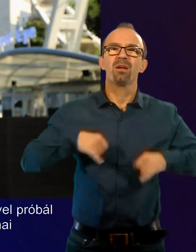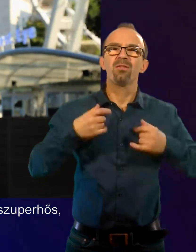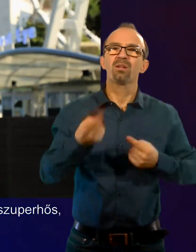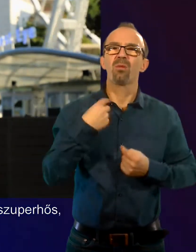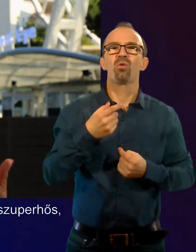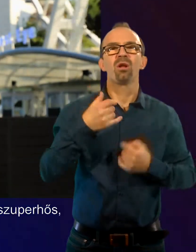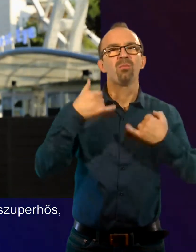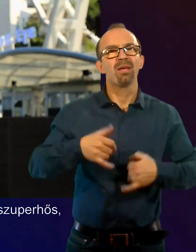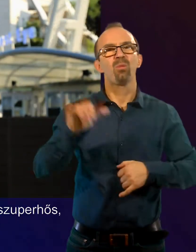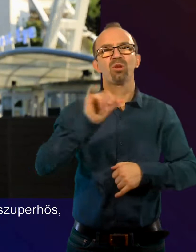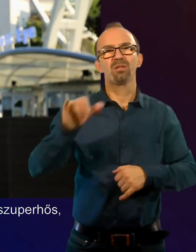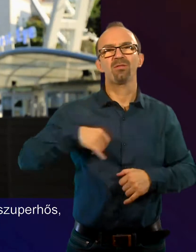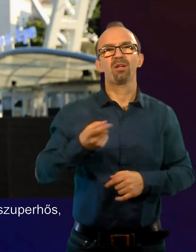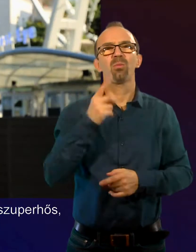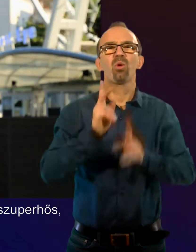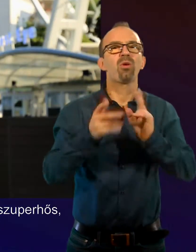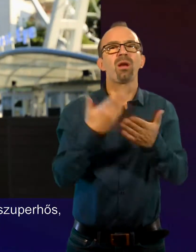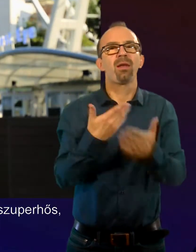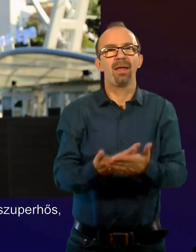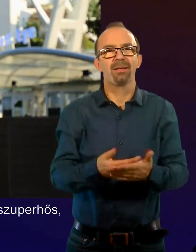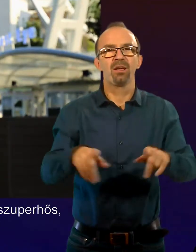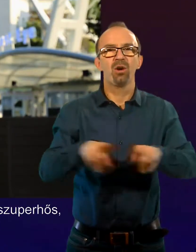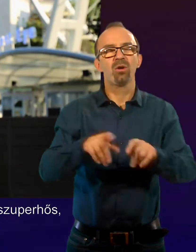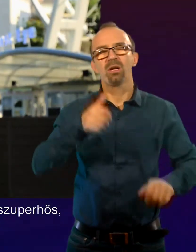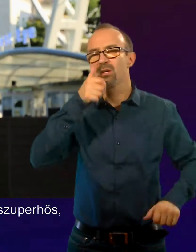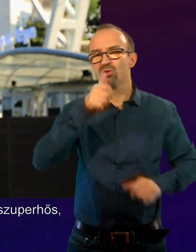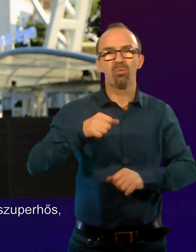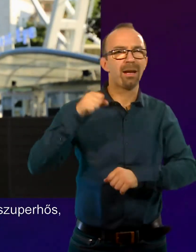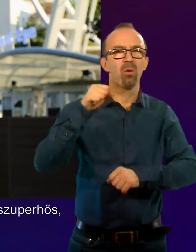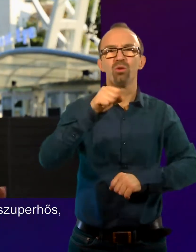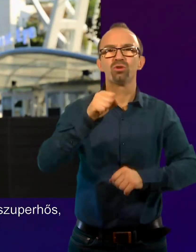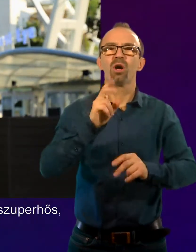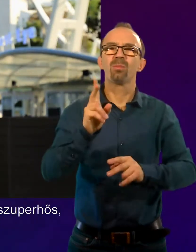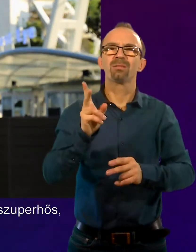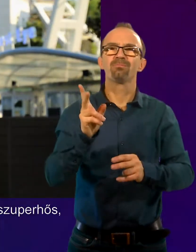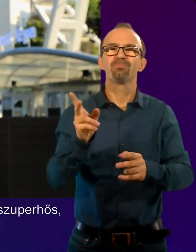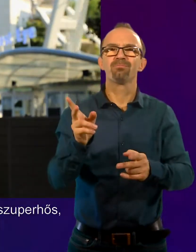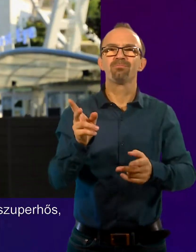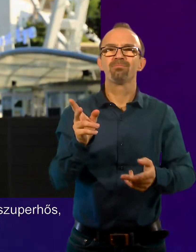mai fiatalból, egy mai budapesti fiatalból olyan szuperhős, ami